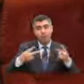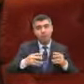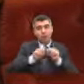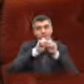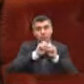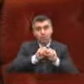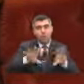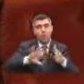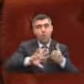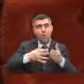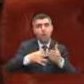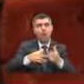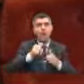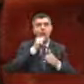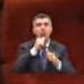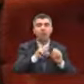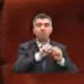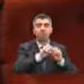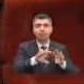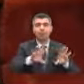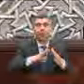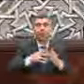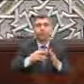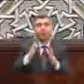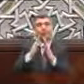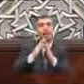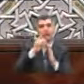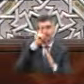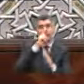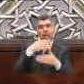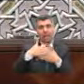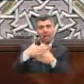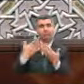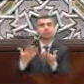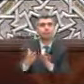علاش؟ لأن هذه سابقا كانت حل المشكل ديالها. شكرا سيد الوزير.